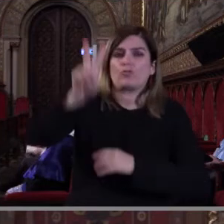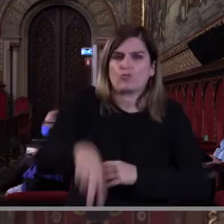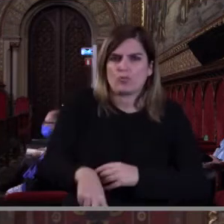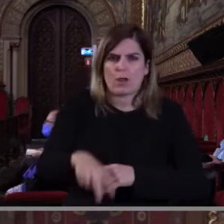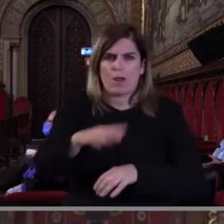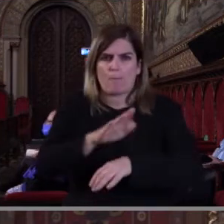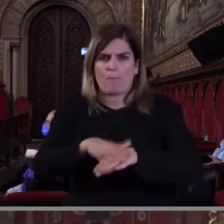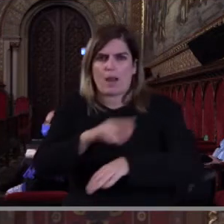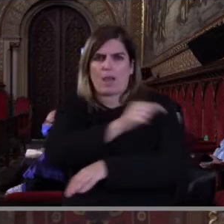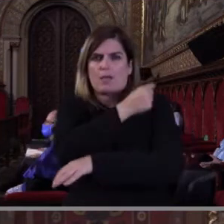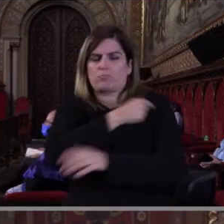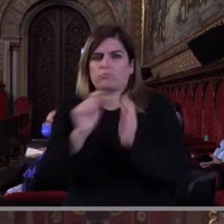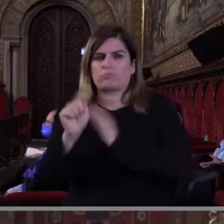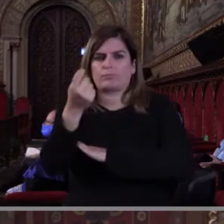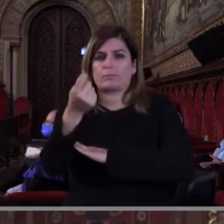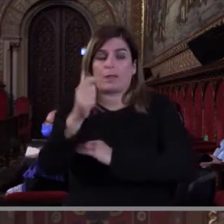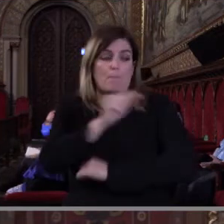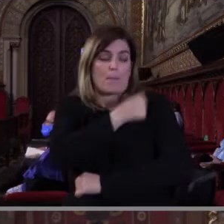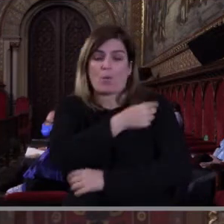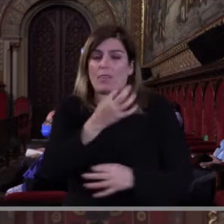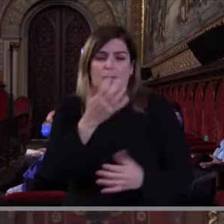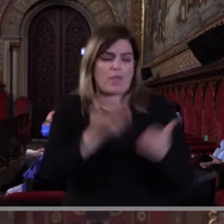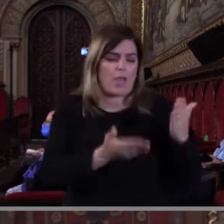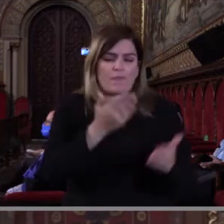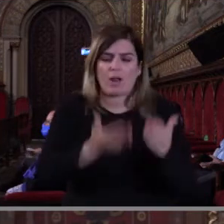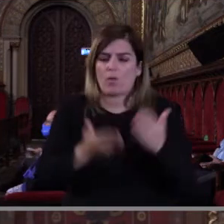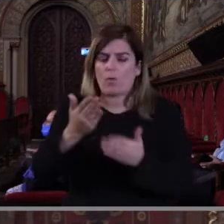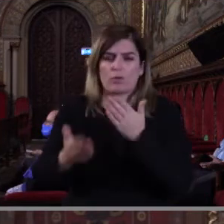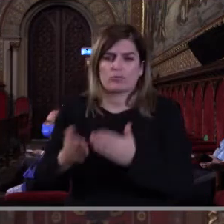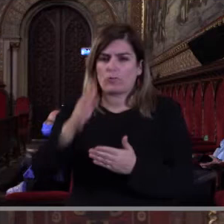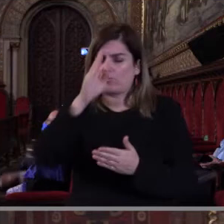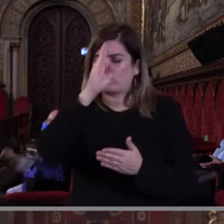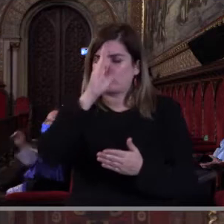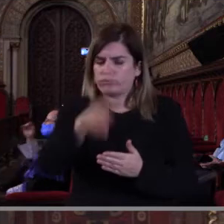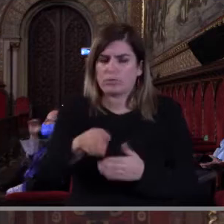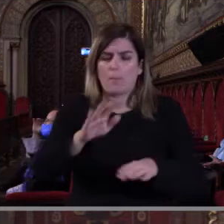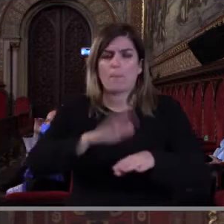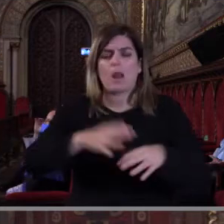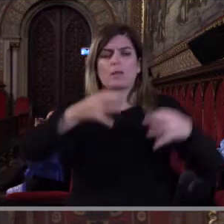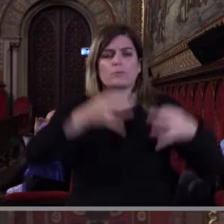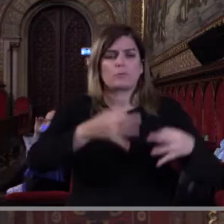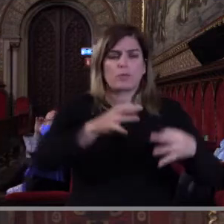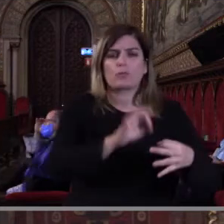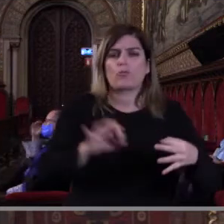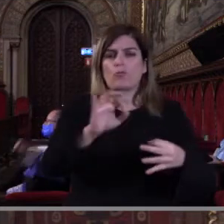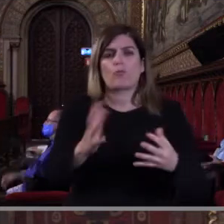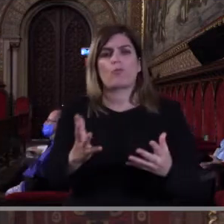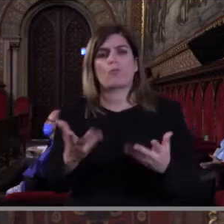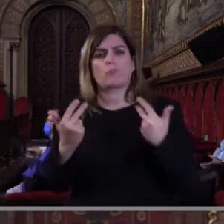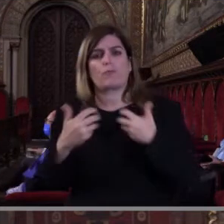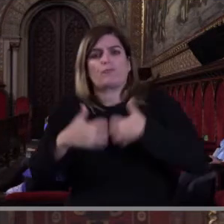d'una vacuna, que ha de ser avaluada amb tot el rigor, tant pel que fa a la seva seguretat com a la seva